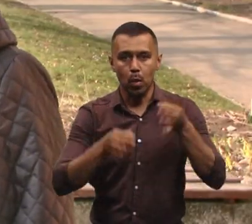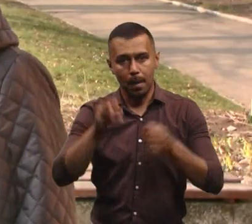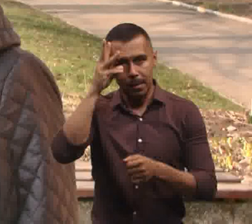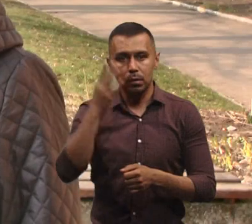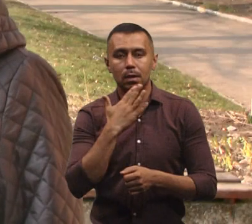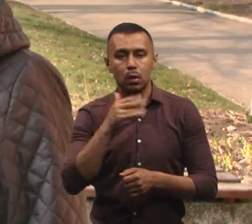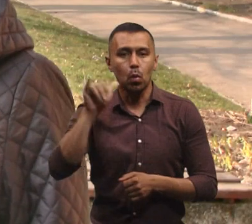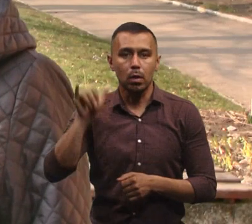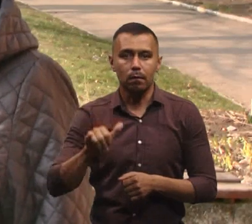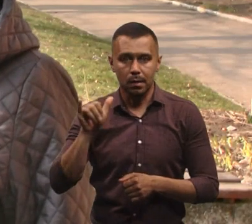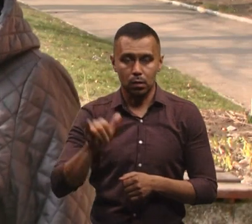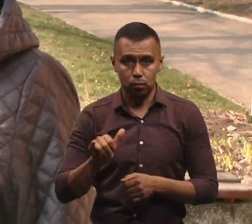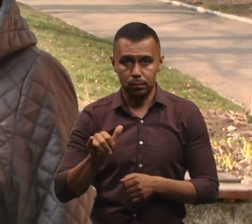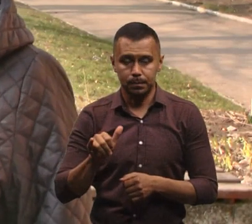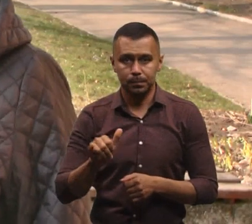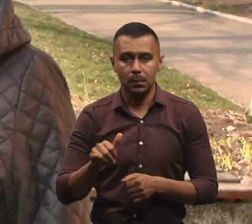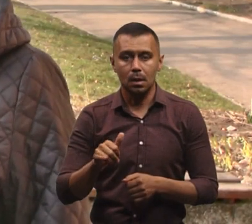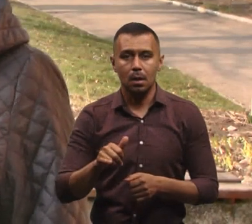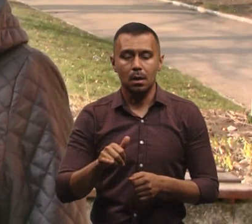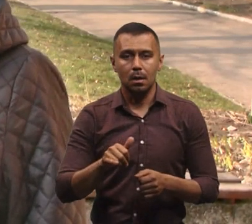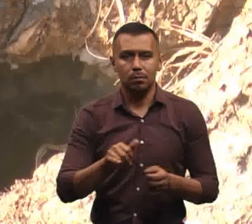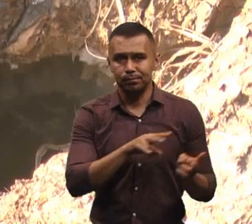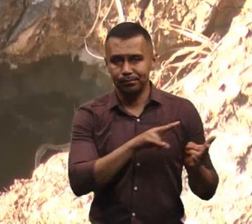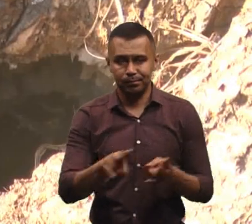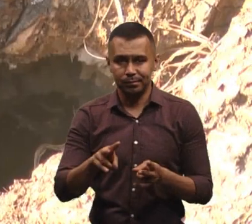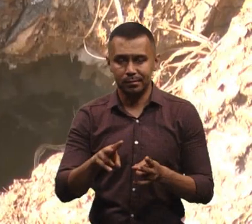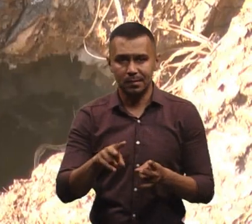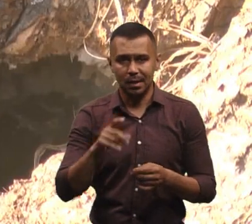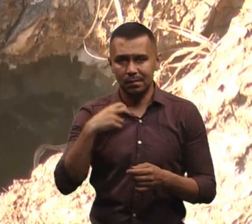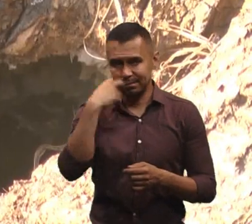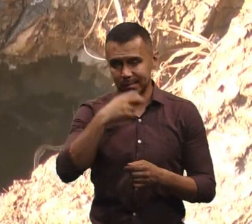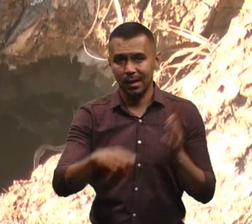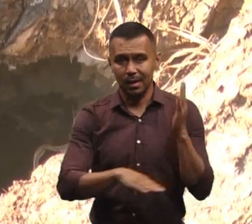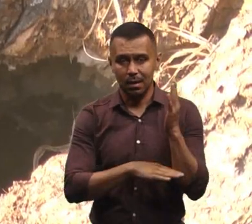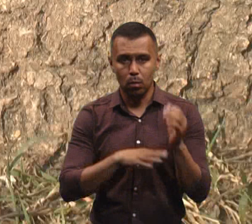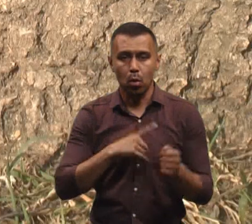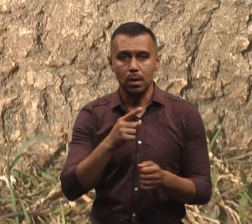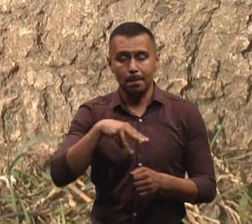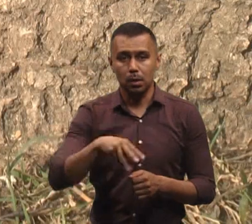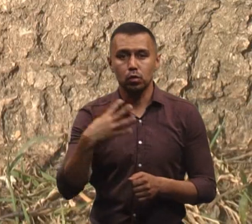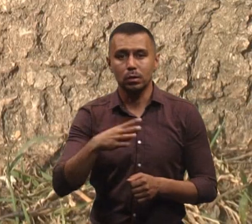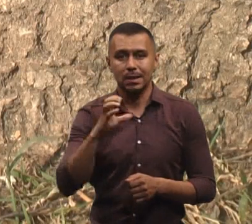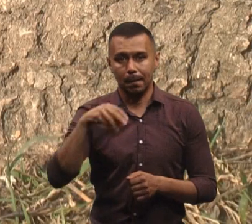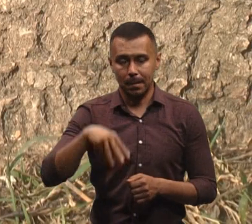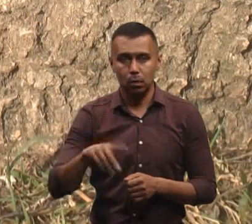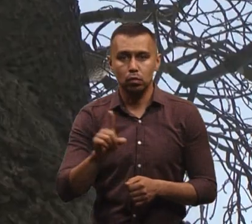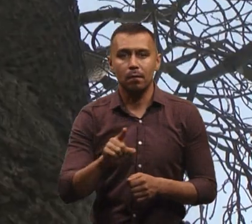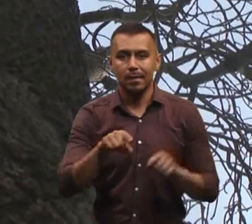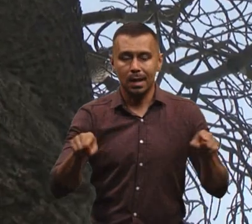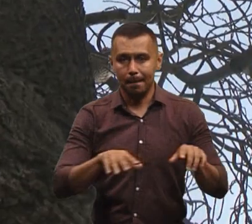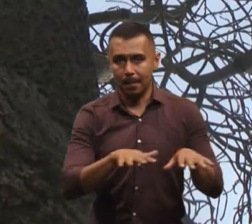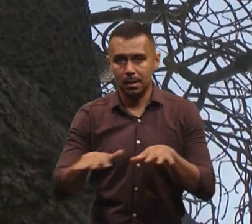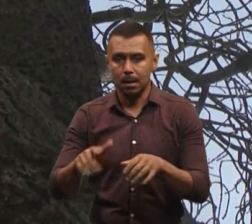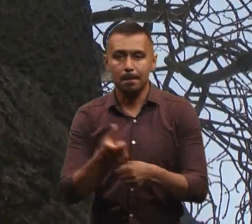національного університету Наталії Міронової, ураження гнилю ясена в квітні цього року складало 1 метр і 40 сантиметрів, що в деяких